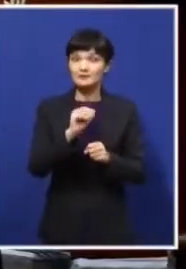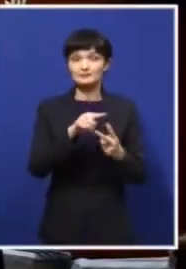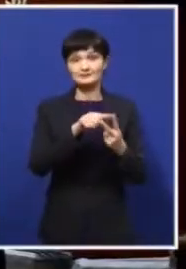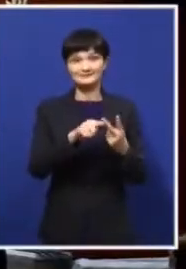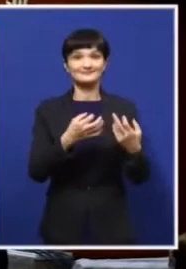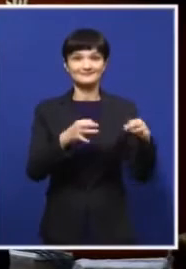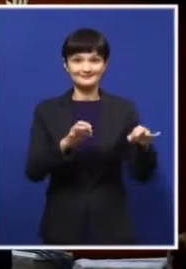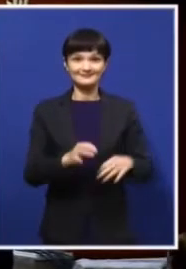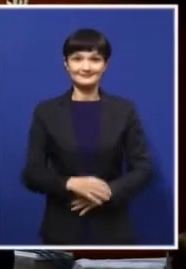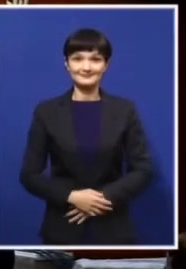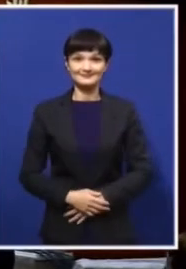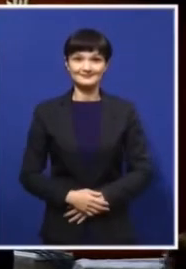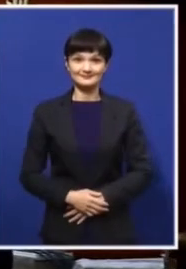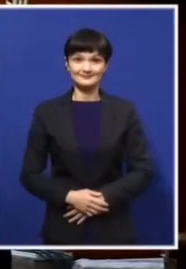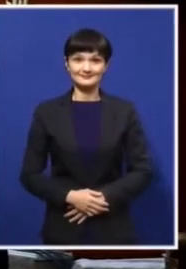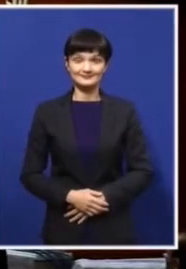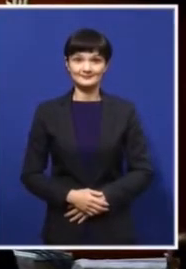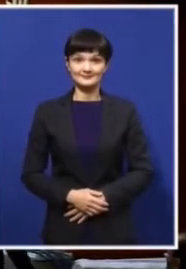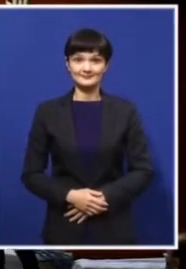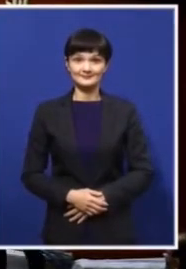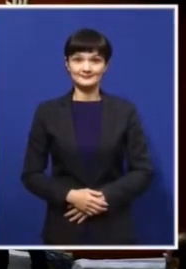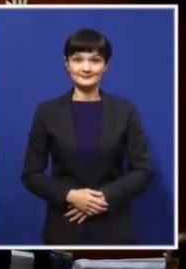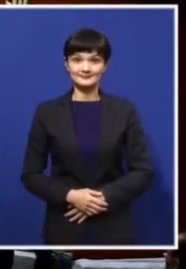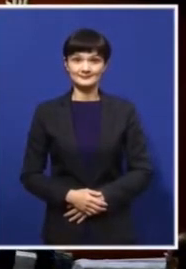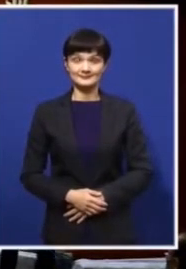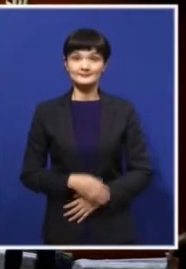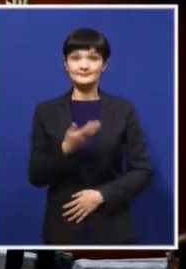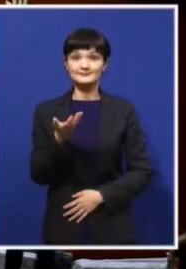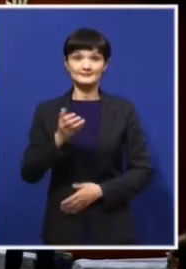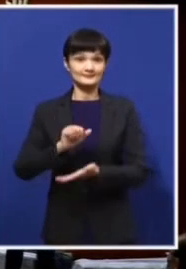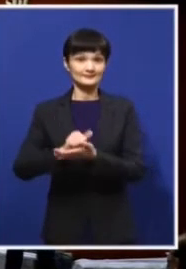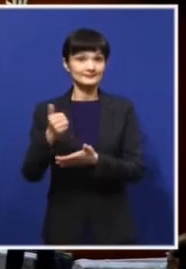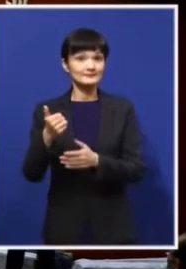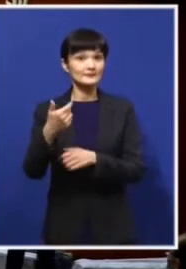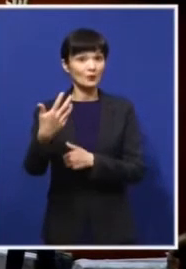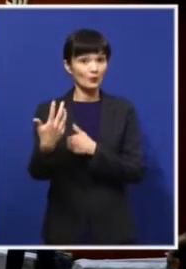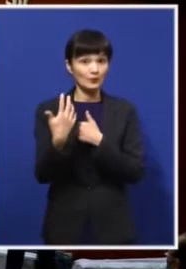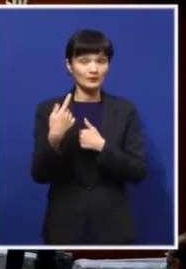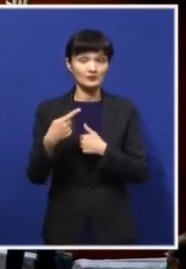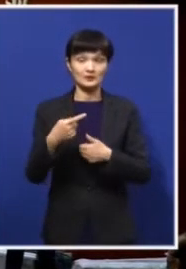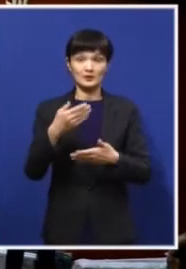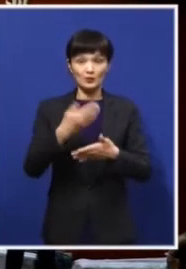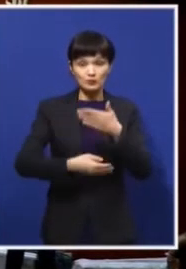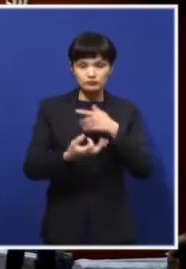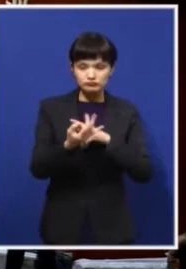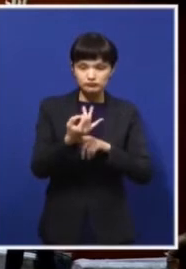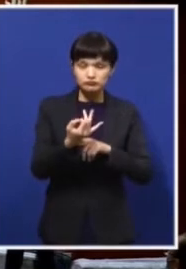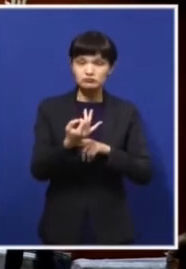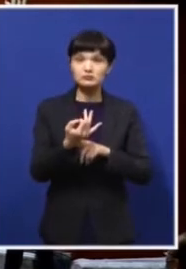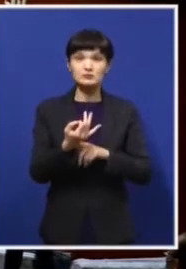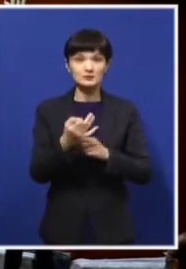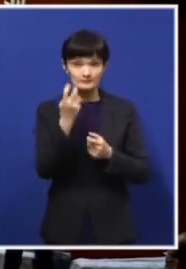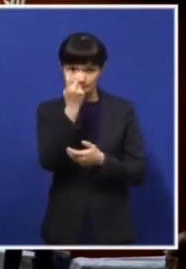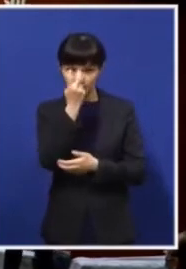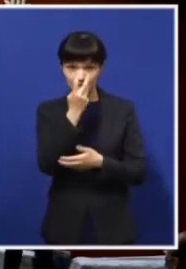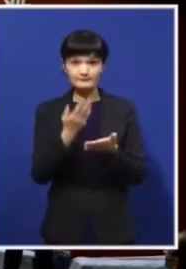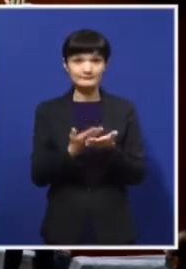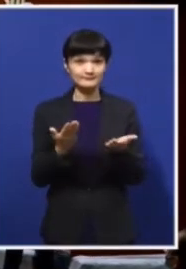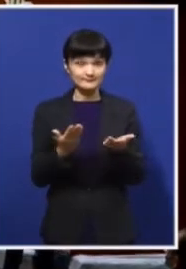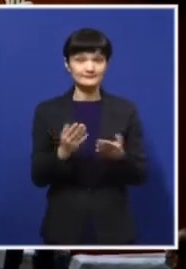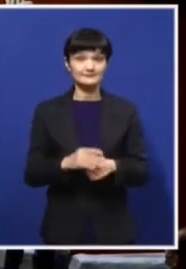请 好。刚才又这位记者朋友讲到，就是说余额的查询哈，除了刚才政委讲的这